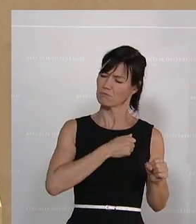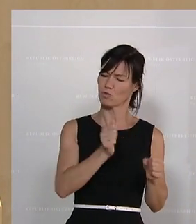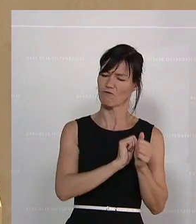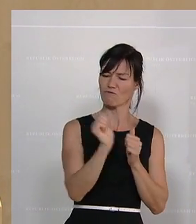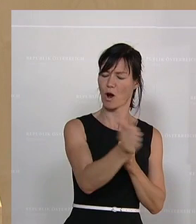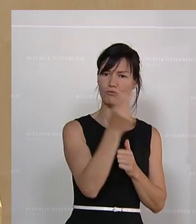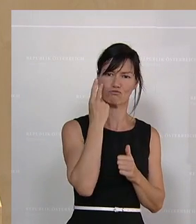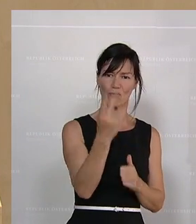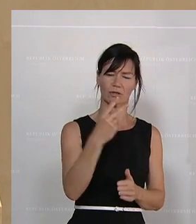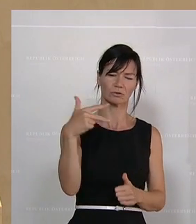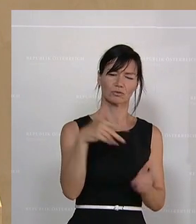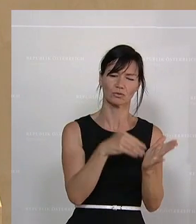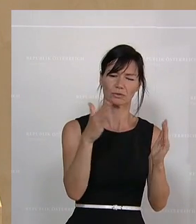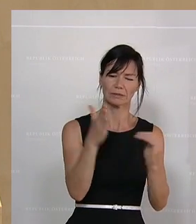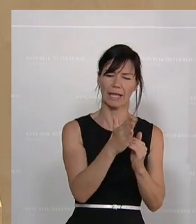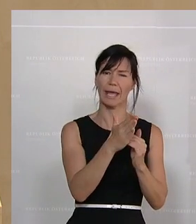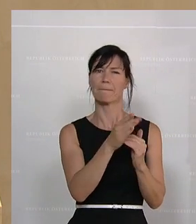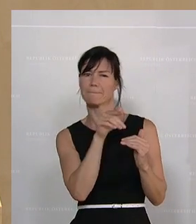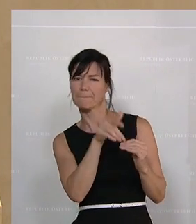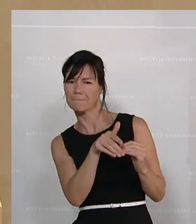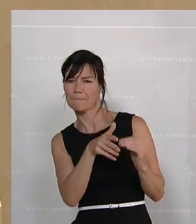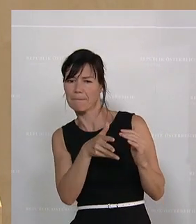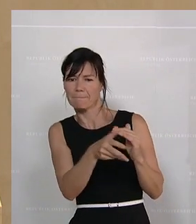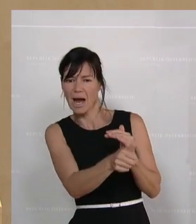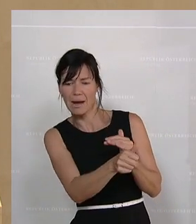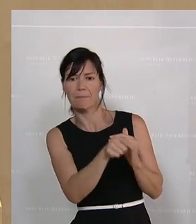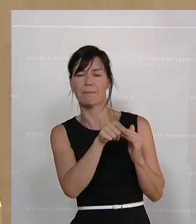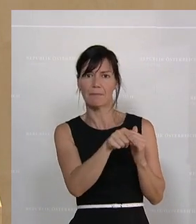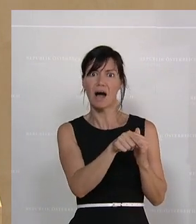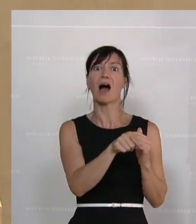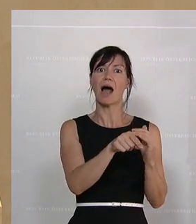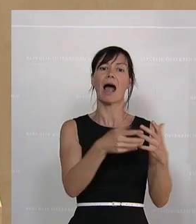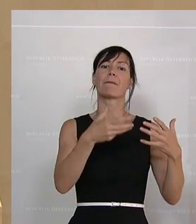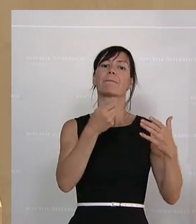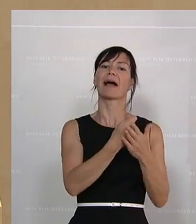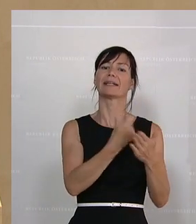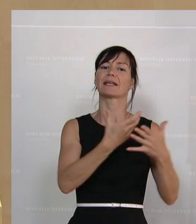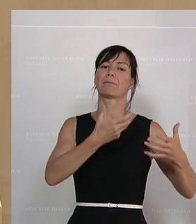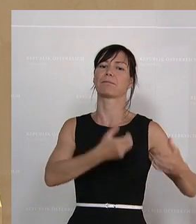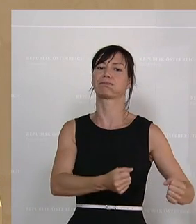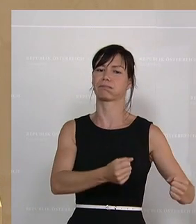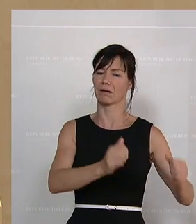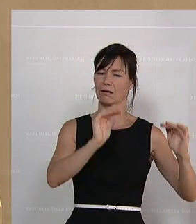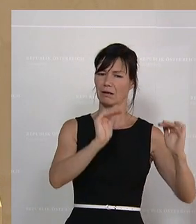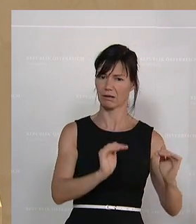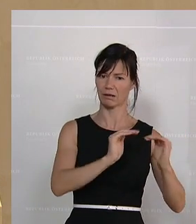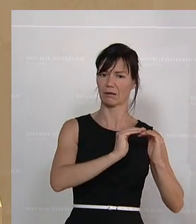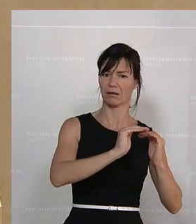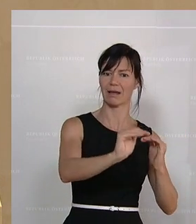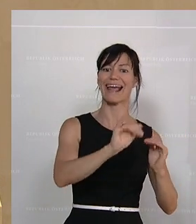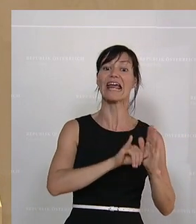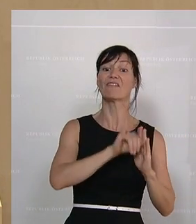ins system ein greift die preise senkt und damit diese inflation ab dämpft und die österreicherinnen und